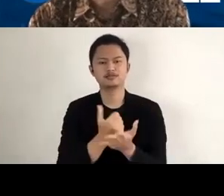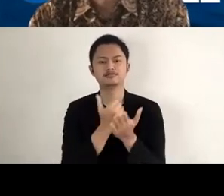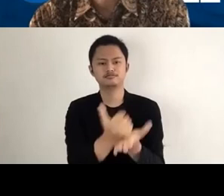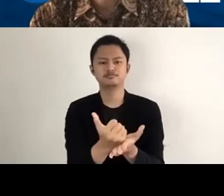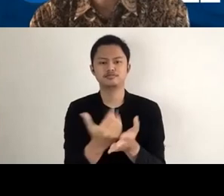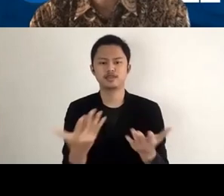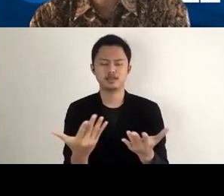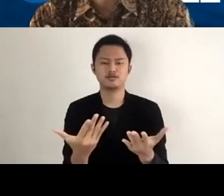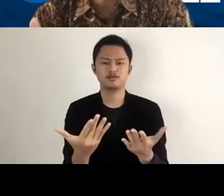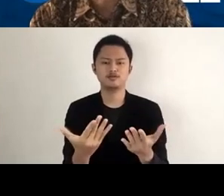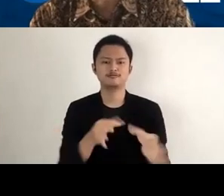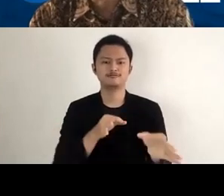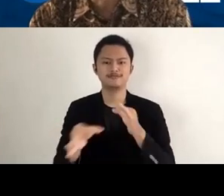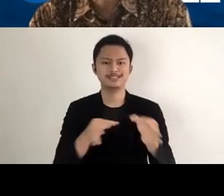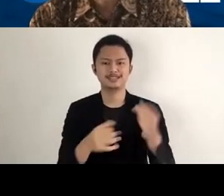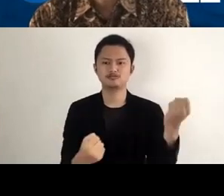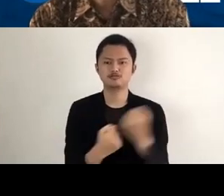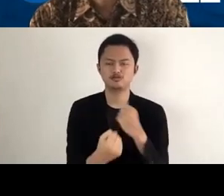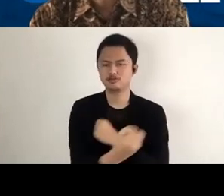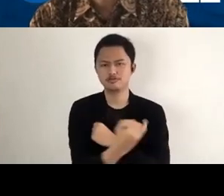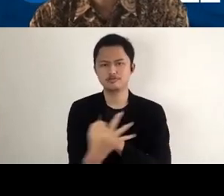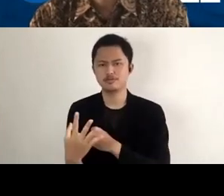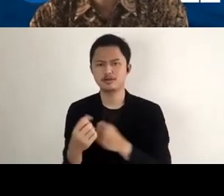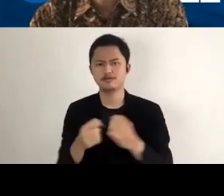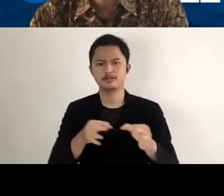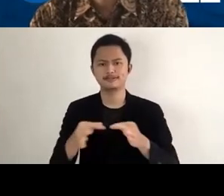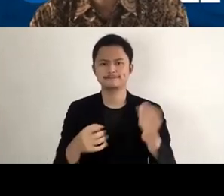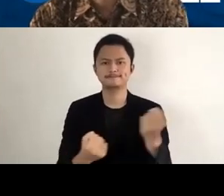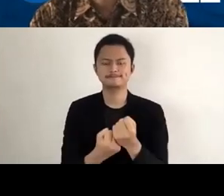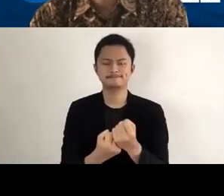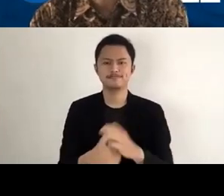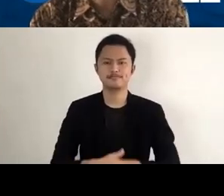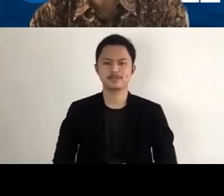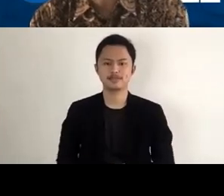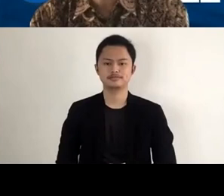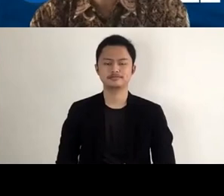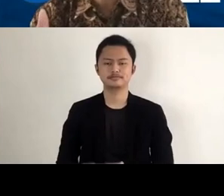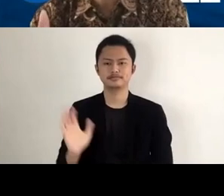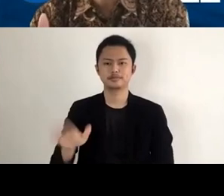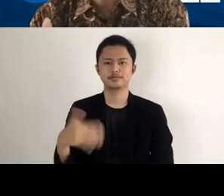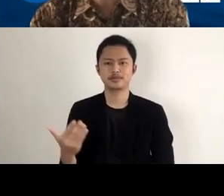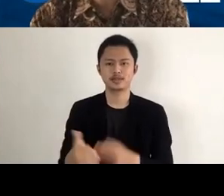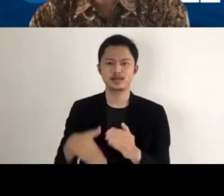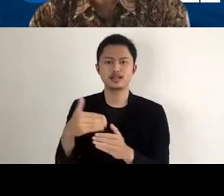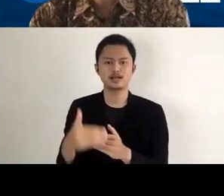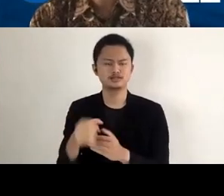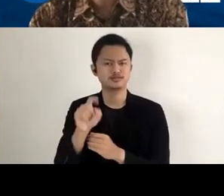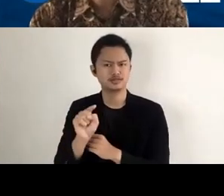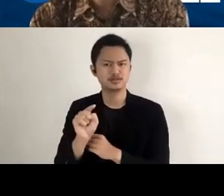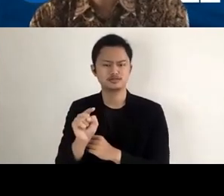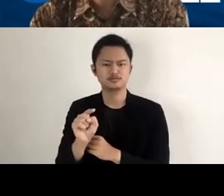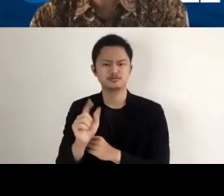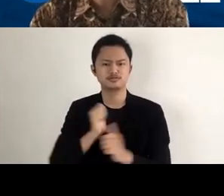mensuport fasilitasi beberapa hal yang kemudian pada periode selanjutnya Fabio tertentu itu akan